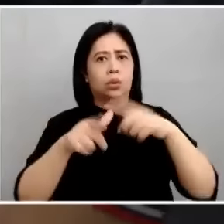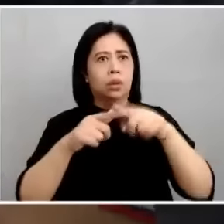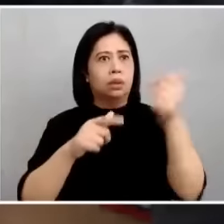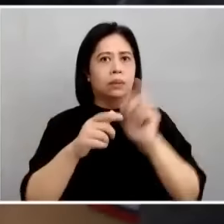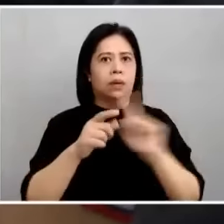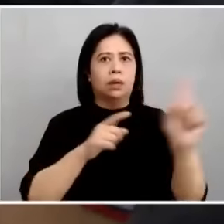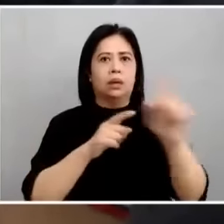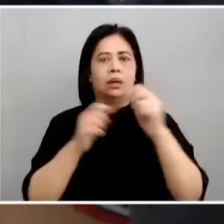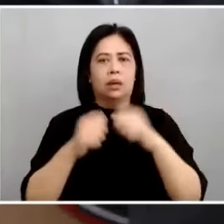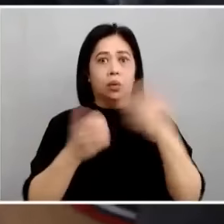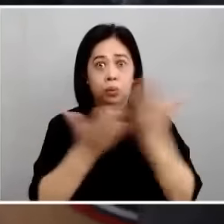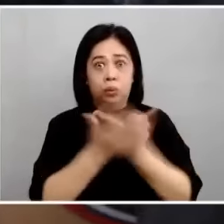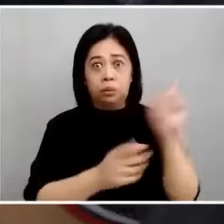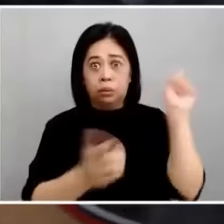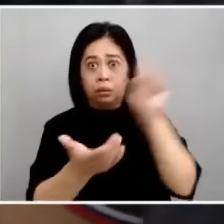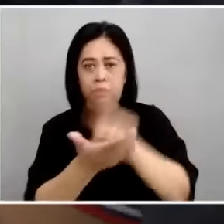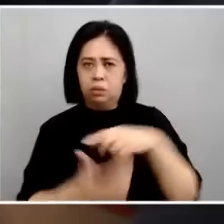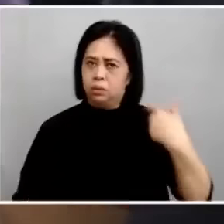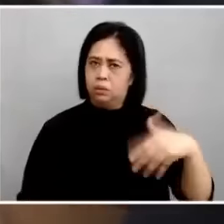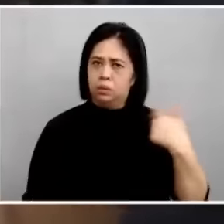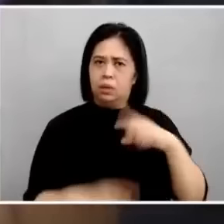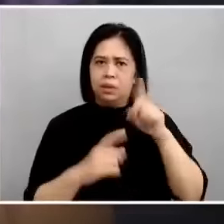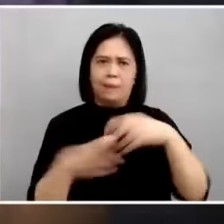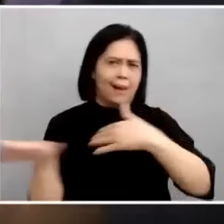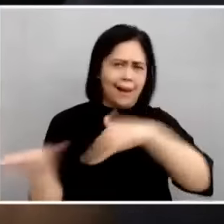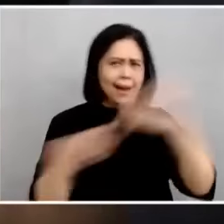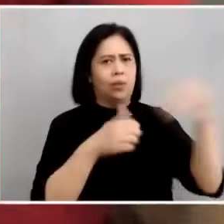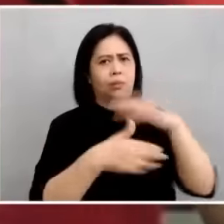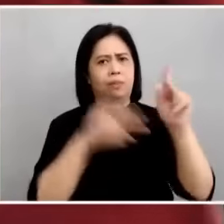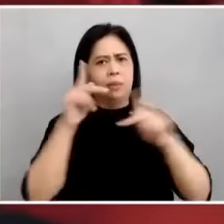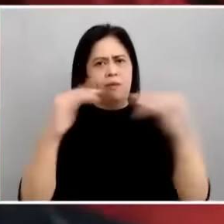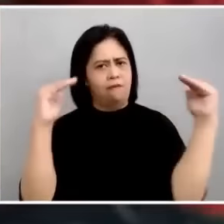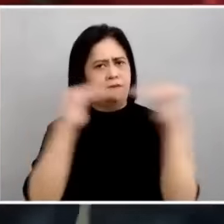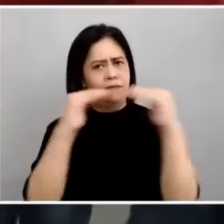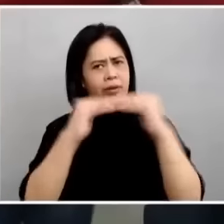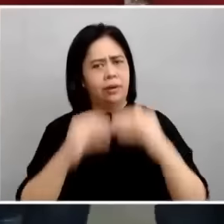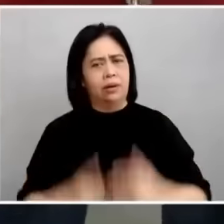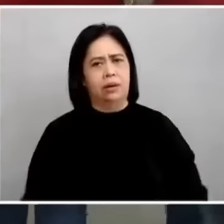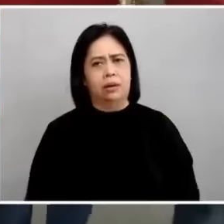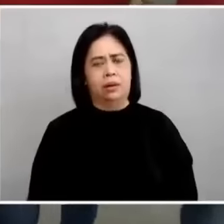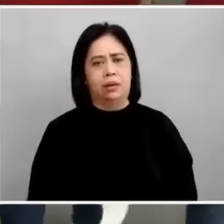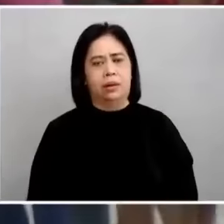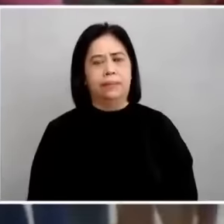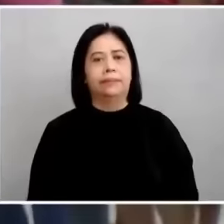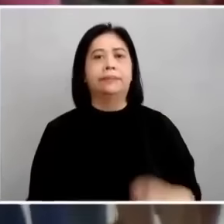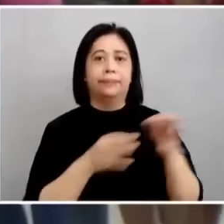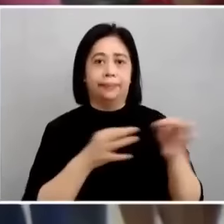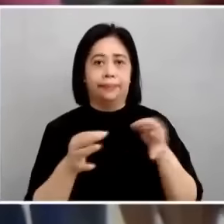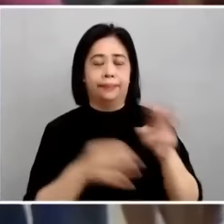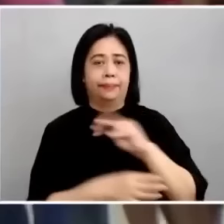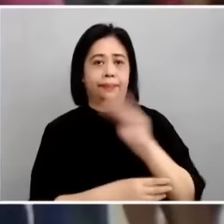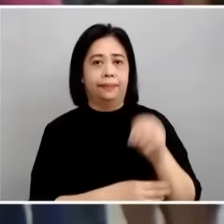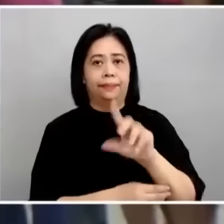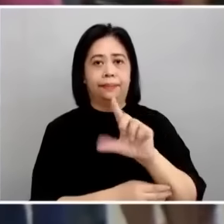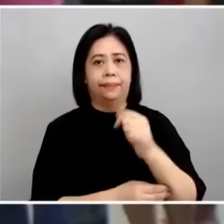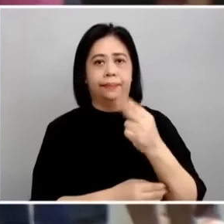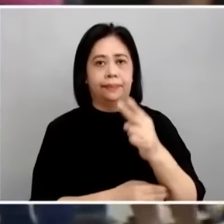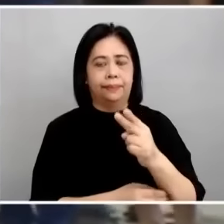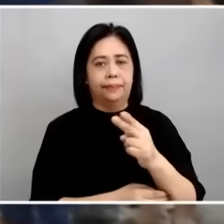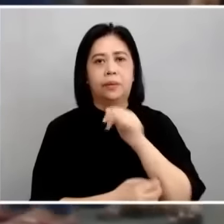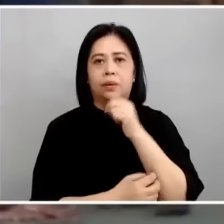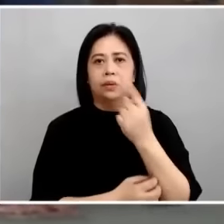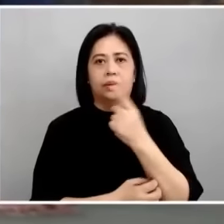yung mga bagong dating. Dapat kung cancel, palabasin lahat yung tao para fair. Paliwanag ng Manila LGU, hindi